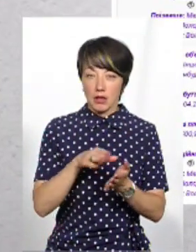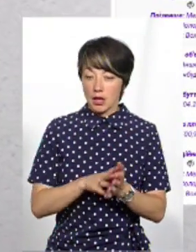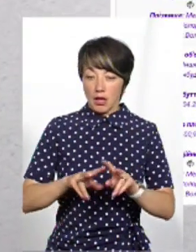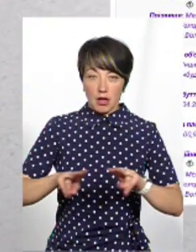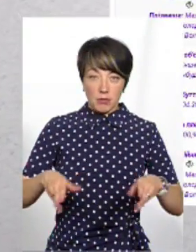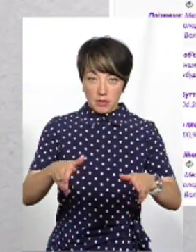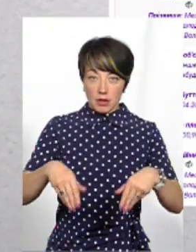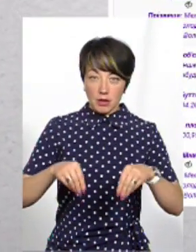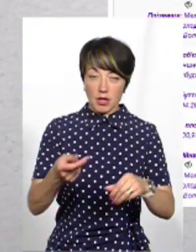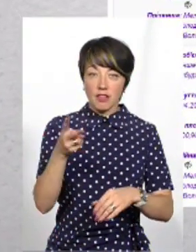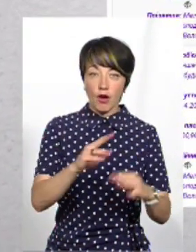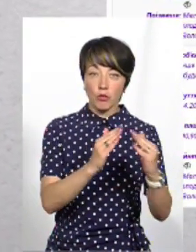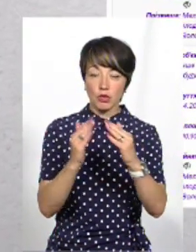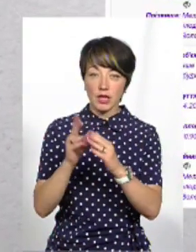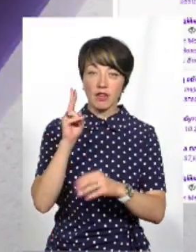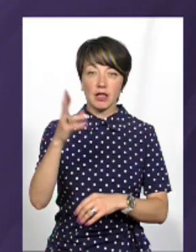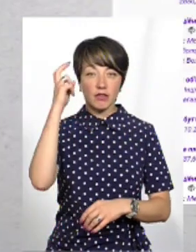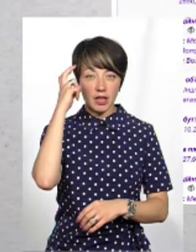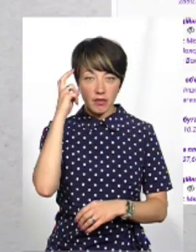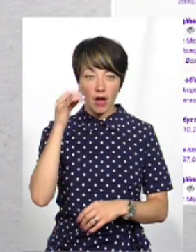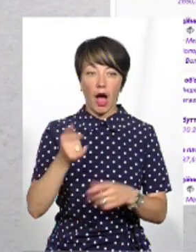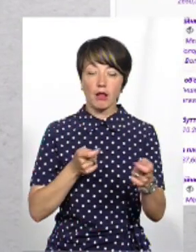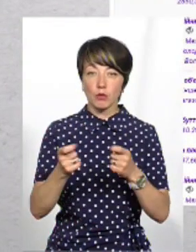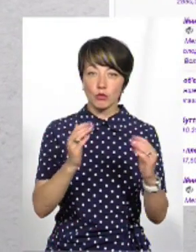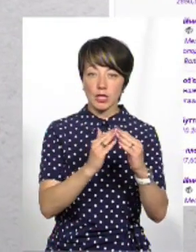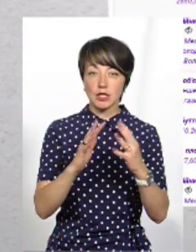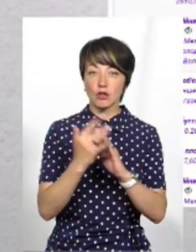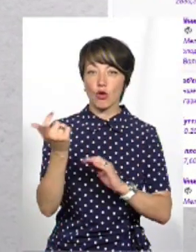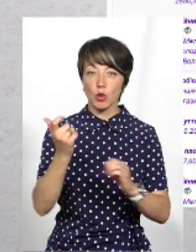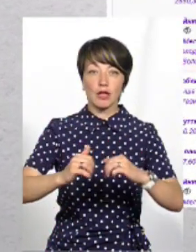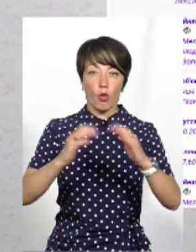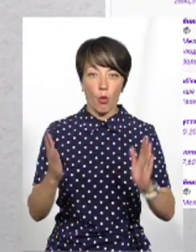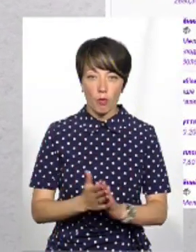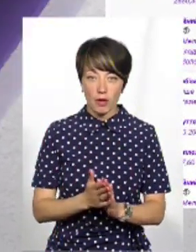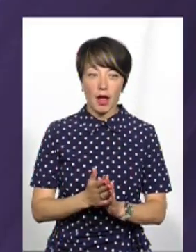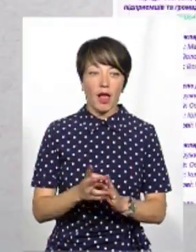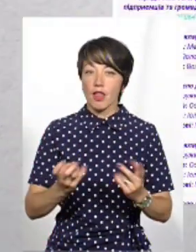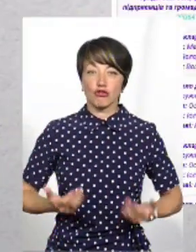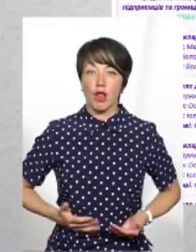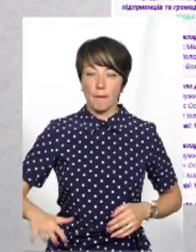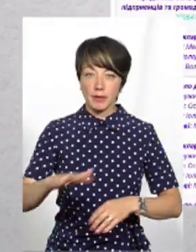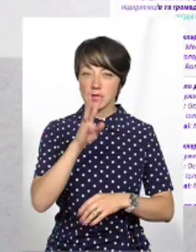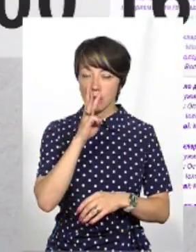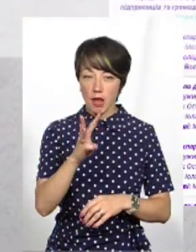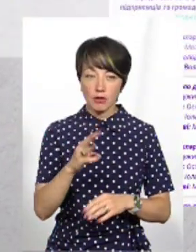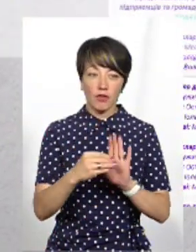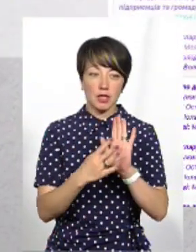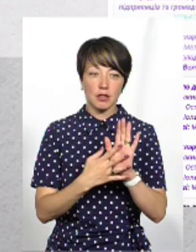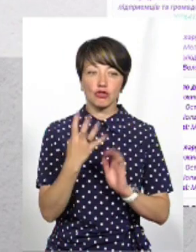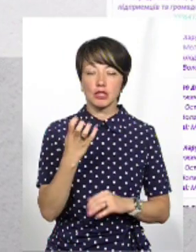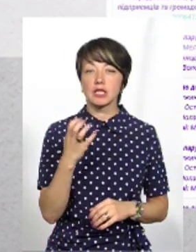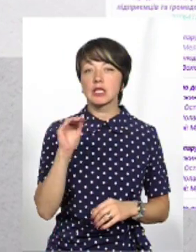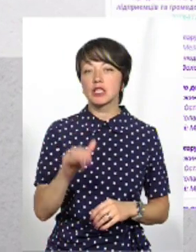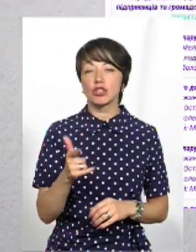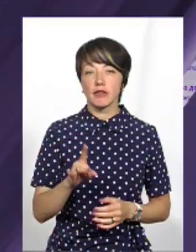ділянок, 2 житлових будинки, квартиру у Києві, адмінбудинок, сільськогосподарський комплекс, нежиле приміщення. Заробітну плату вказав у